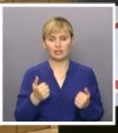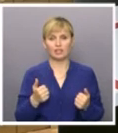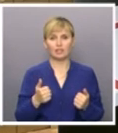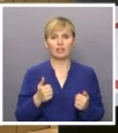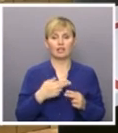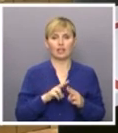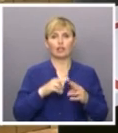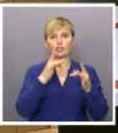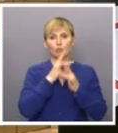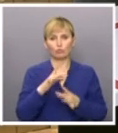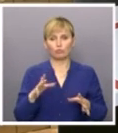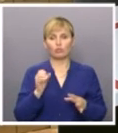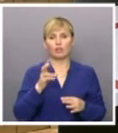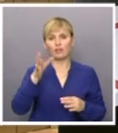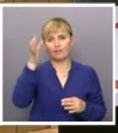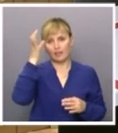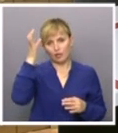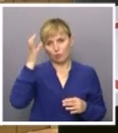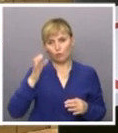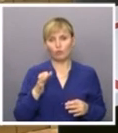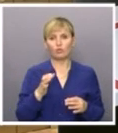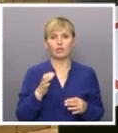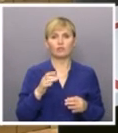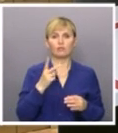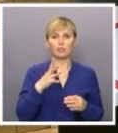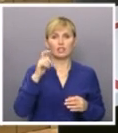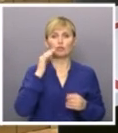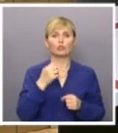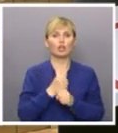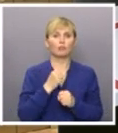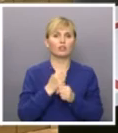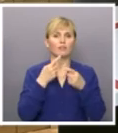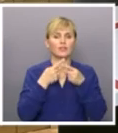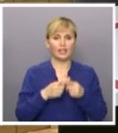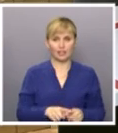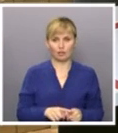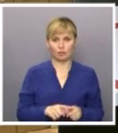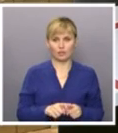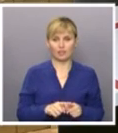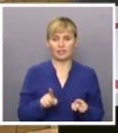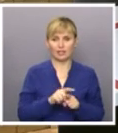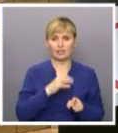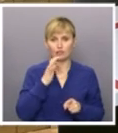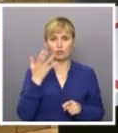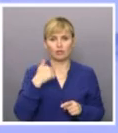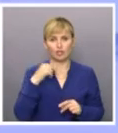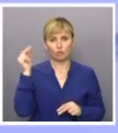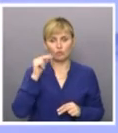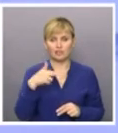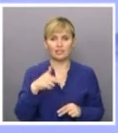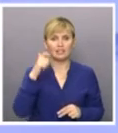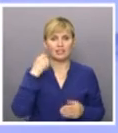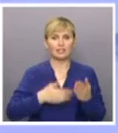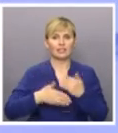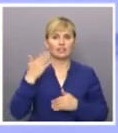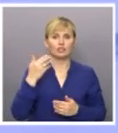есть аквакультура, как наука, шагнула далеко вперед за последние 25 лет, уже разработаны технологии, разработки технологий. Если, скажем, когда я учился там 30 лет назад, да, еще